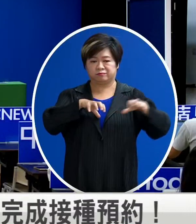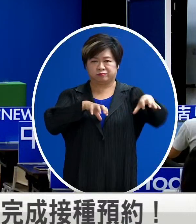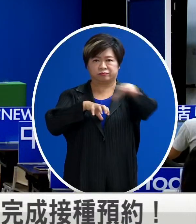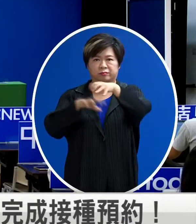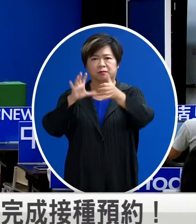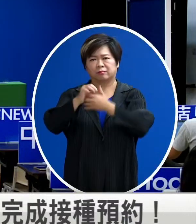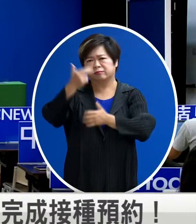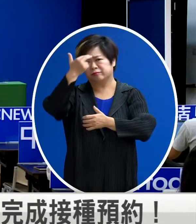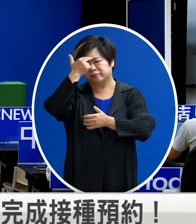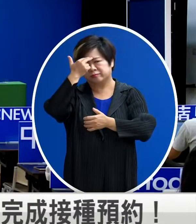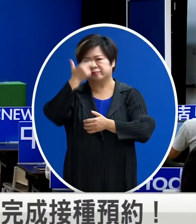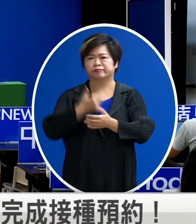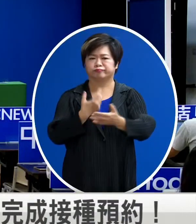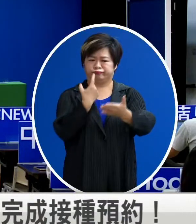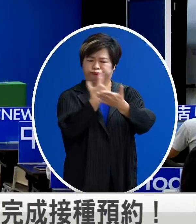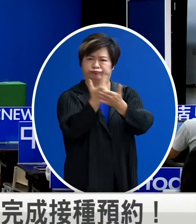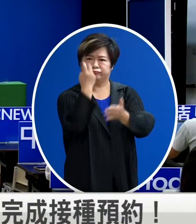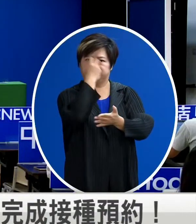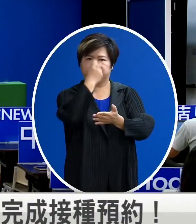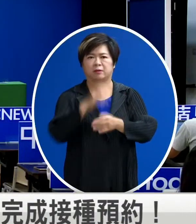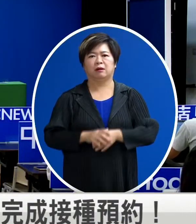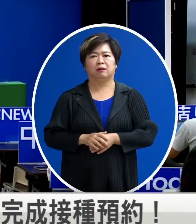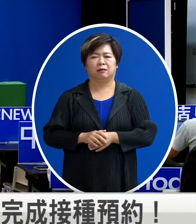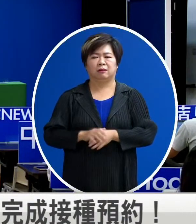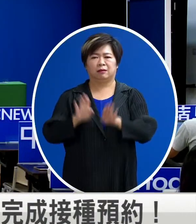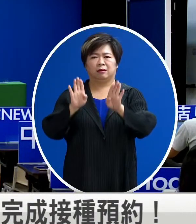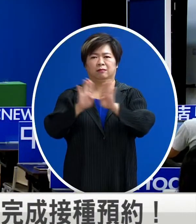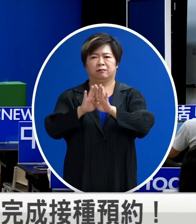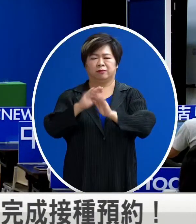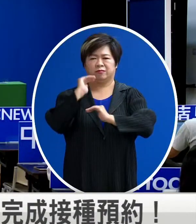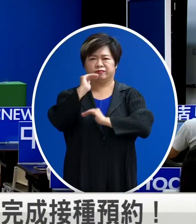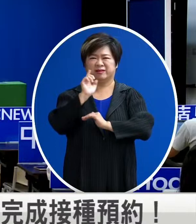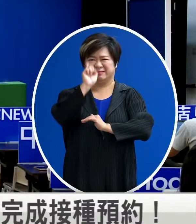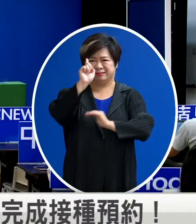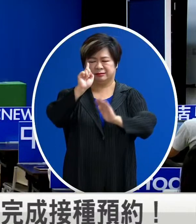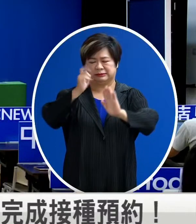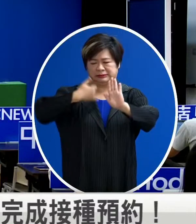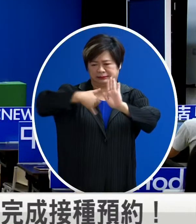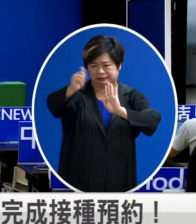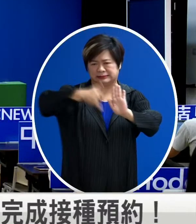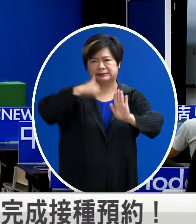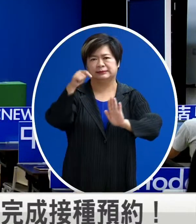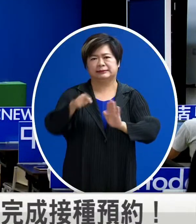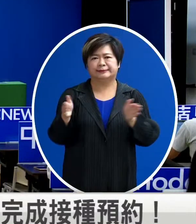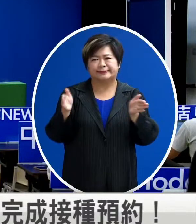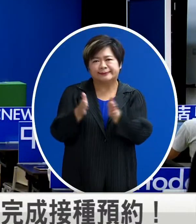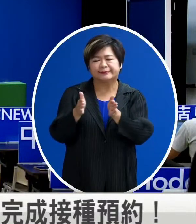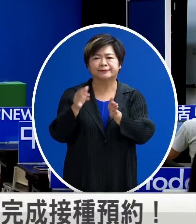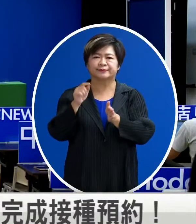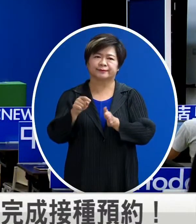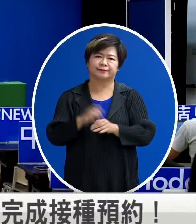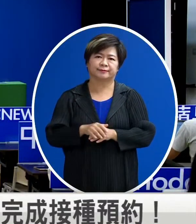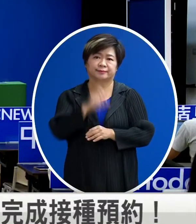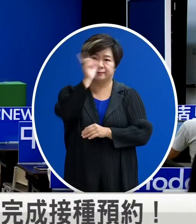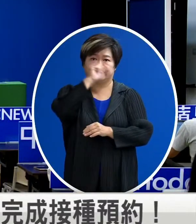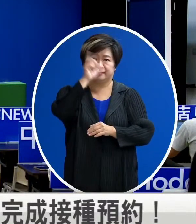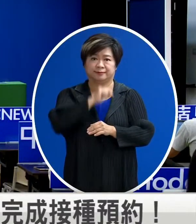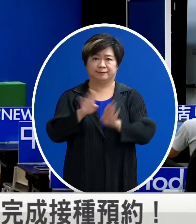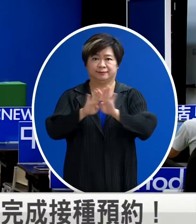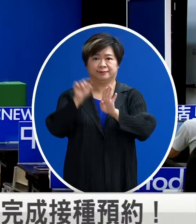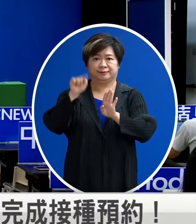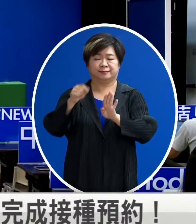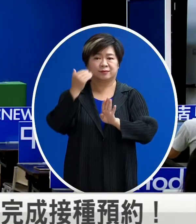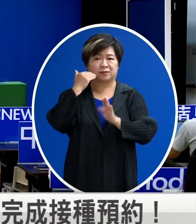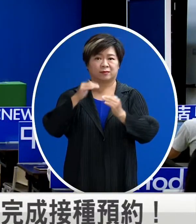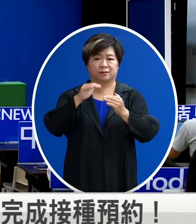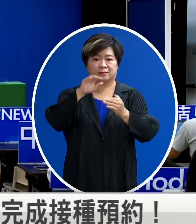10连制的关系，所以其实我们很多出入口都关闭，只剩单一出入口了。那有人在质疑说，单一出入口会不会造成万一里面